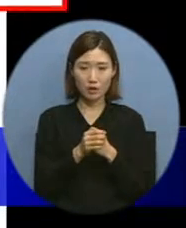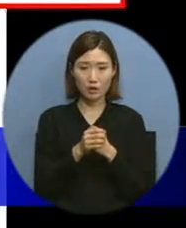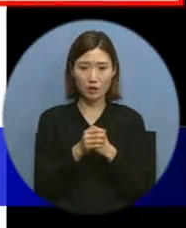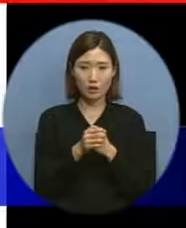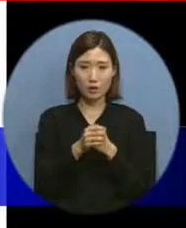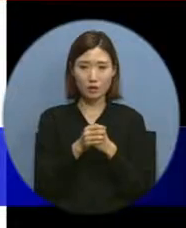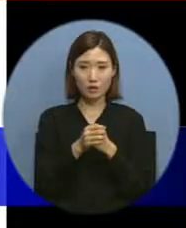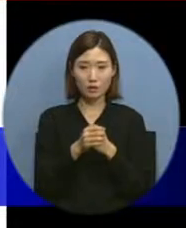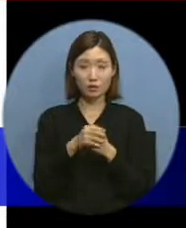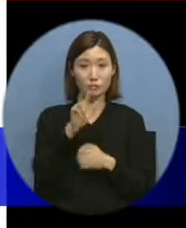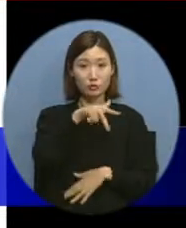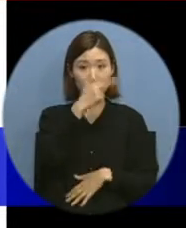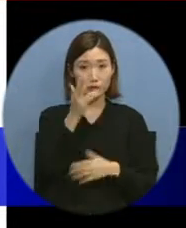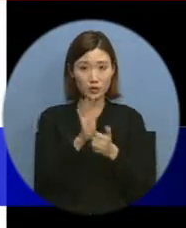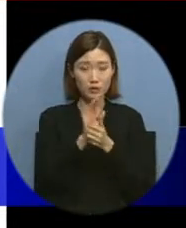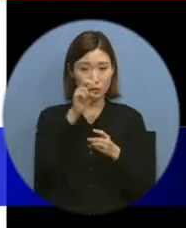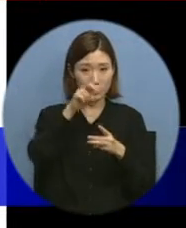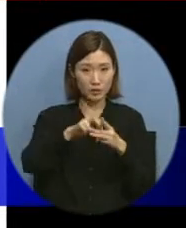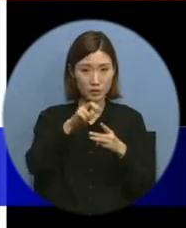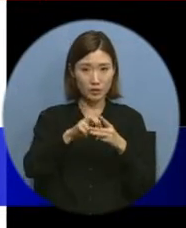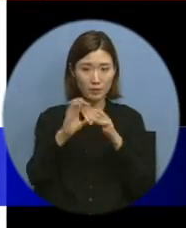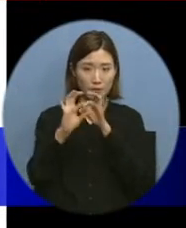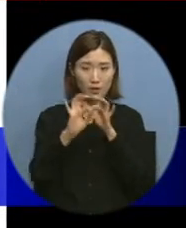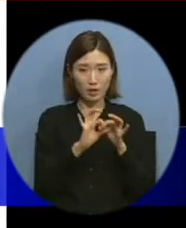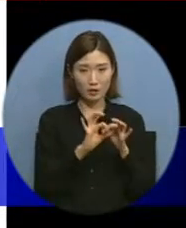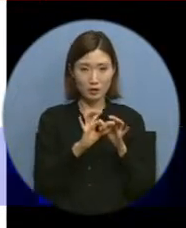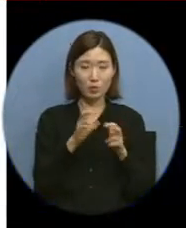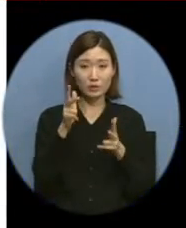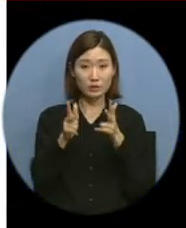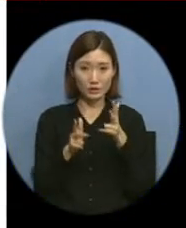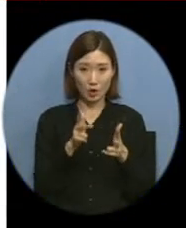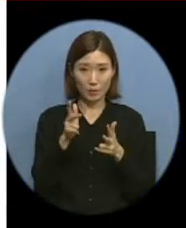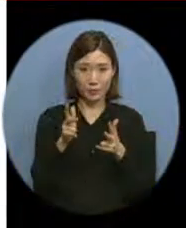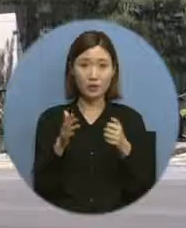있는데 무지개지원센터는 계속 사업이라는 것입니다.